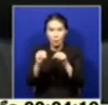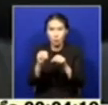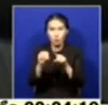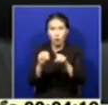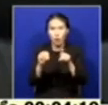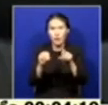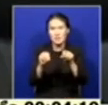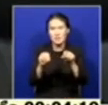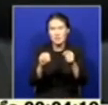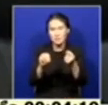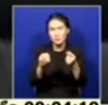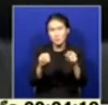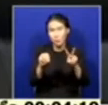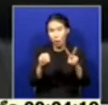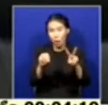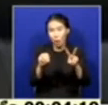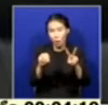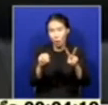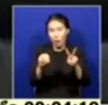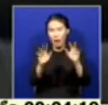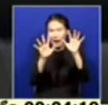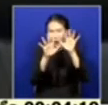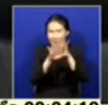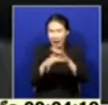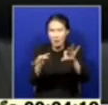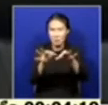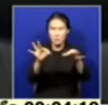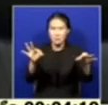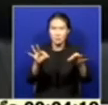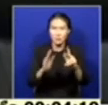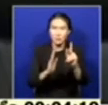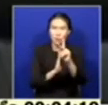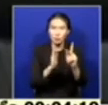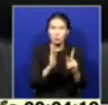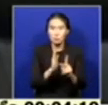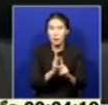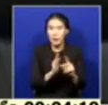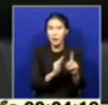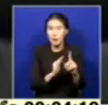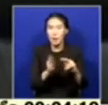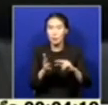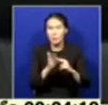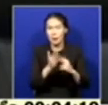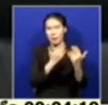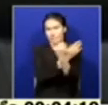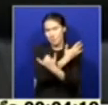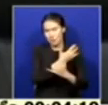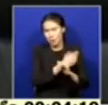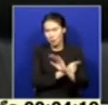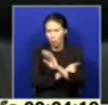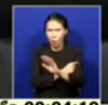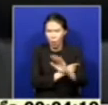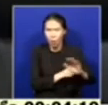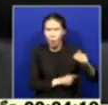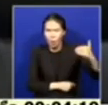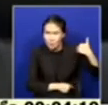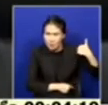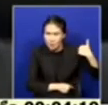รื่องในเรื่องหนึ่งเนี่ยมีการยกเรื่องประเด็นนี้นะคล้ายคลึงกันก็ได้มีคำตอบไปนะครับว่